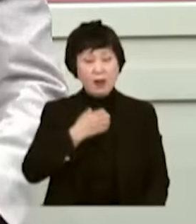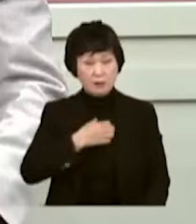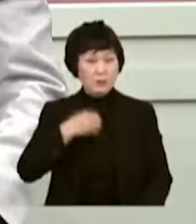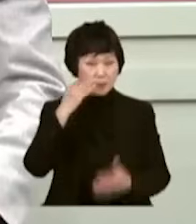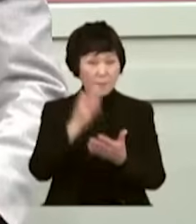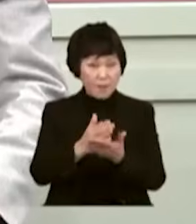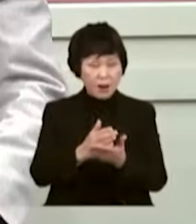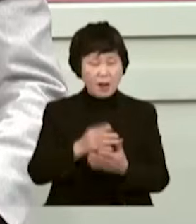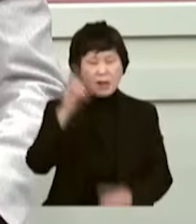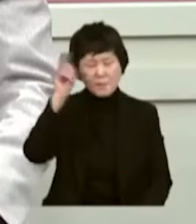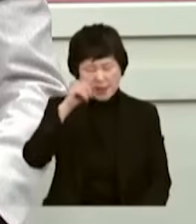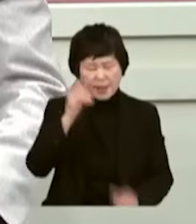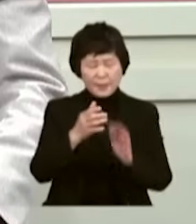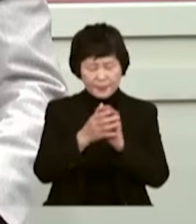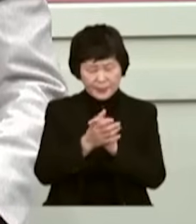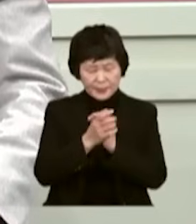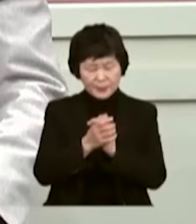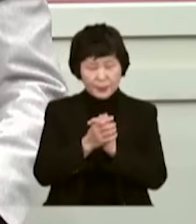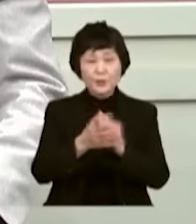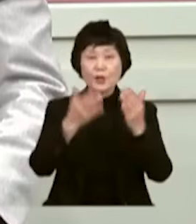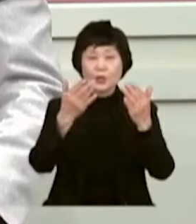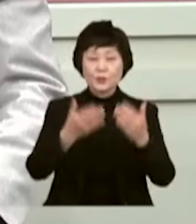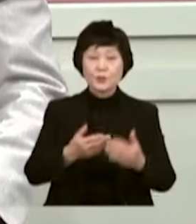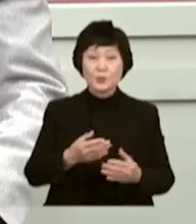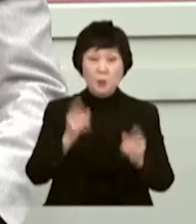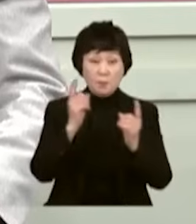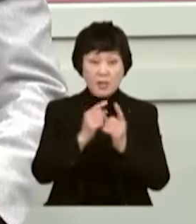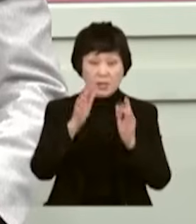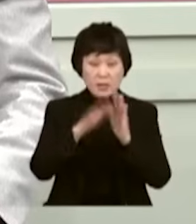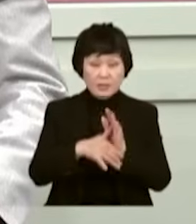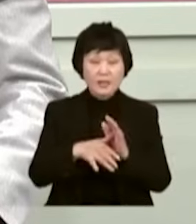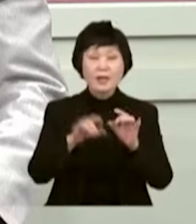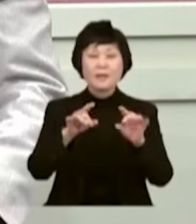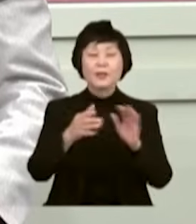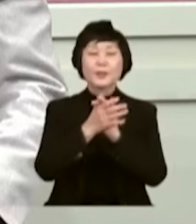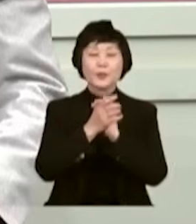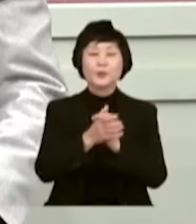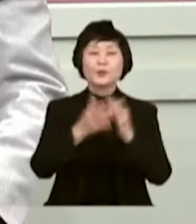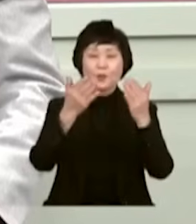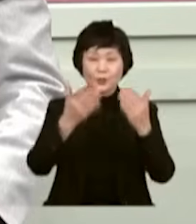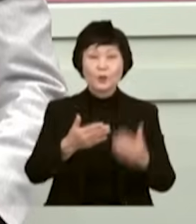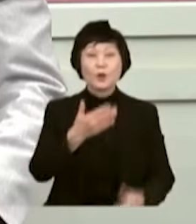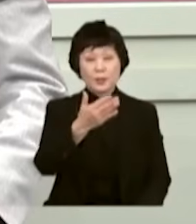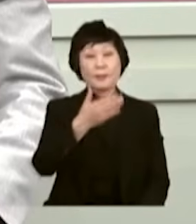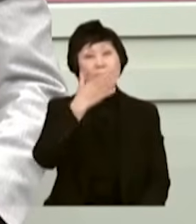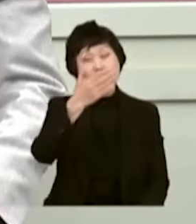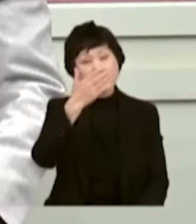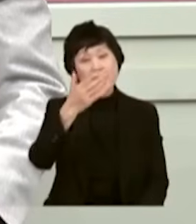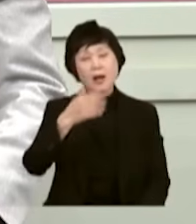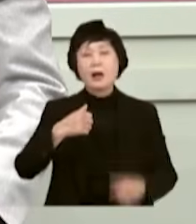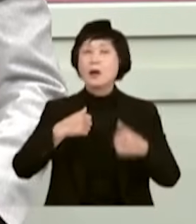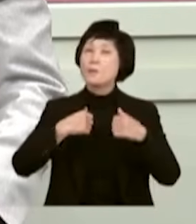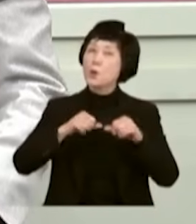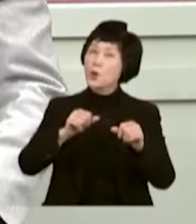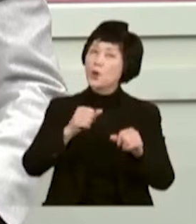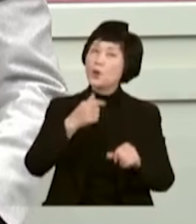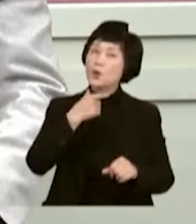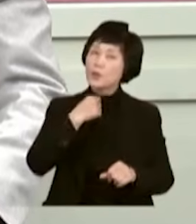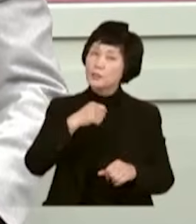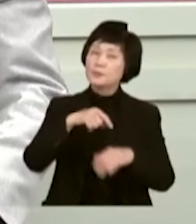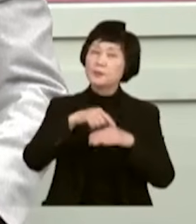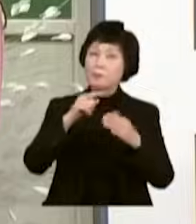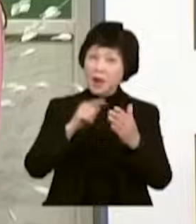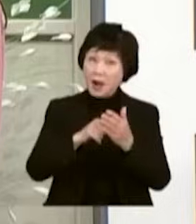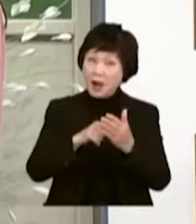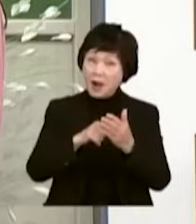기도 매일 해주시고 올 때마다 그리고 항상 기도하라고 하고 근데 된다. 넌 된다. 라고 하면서 포기하고 싶었던 제 마음에 어떤